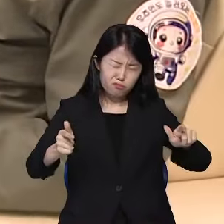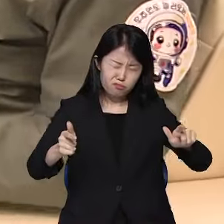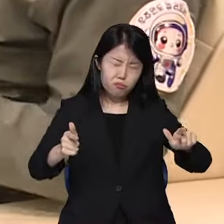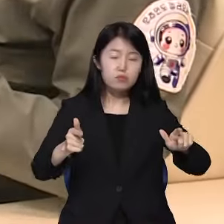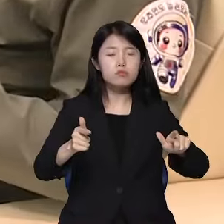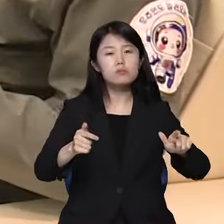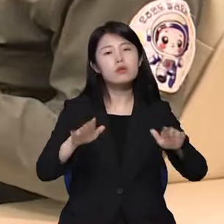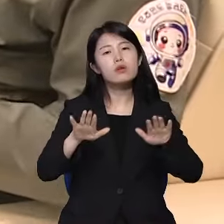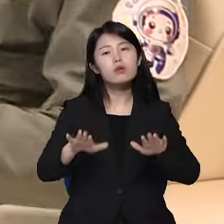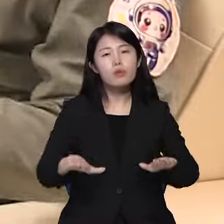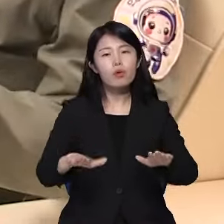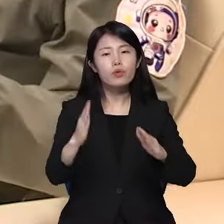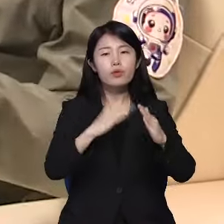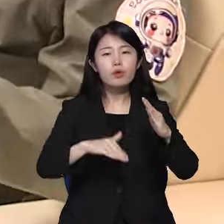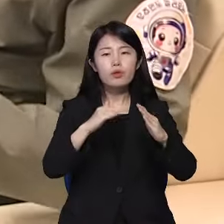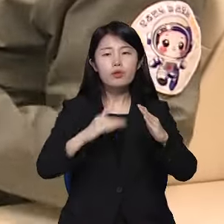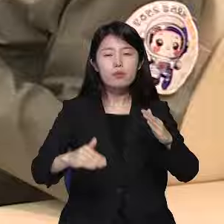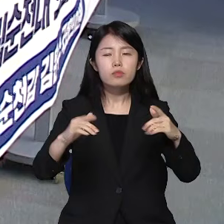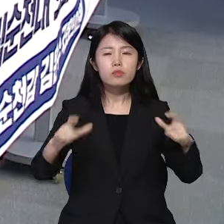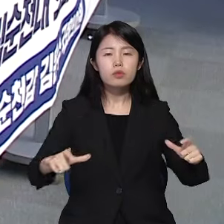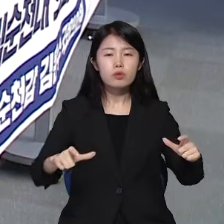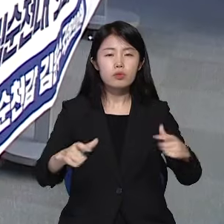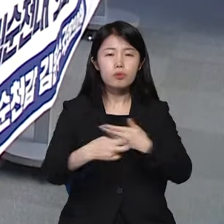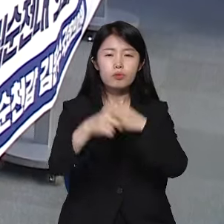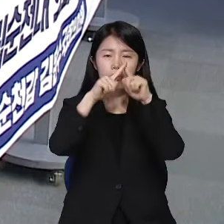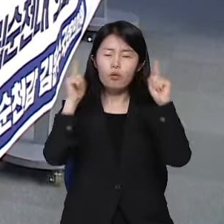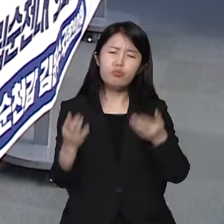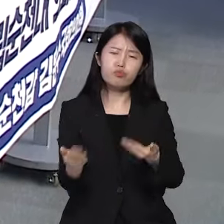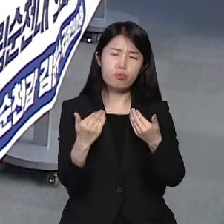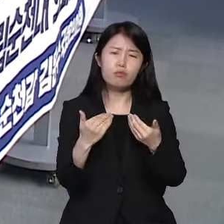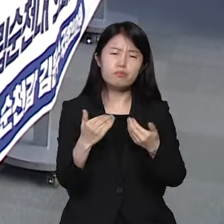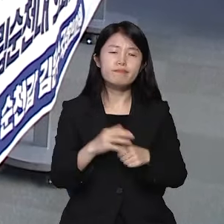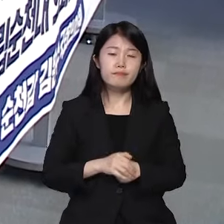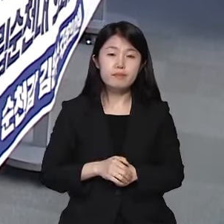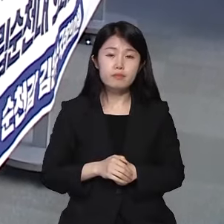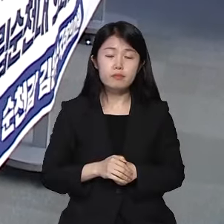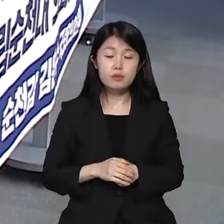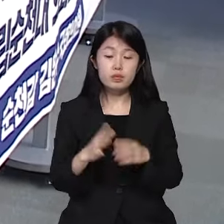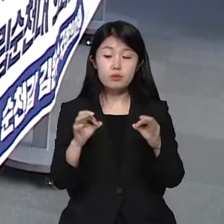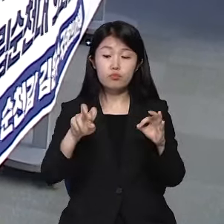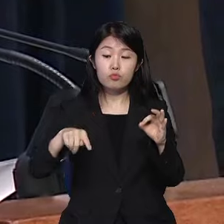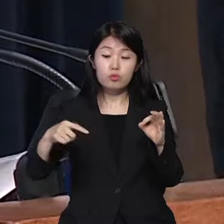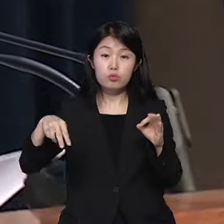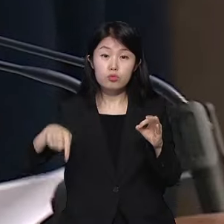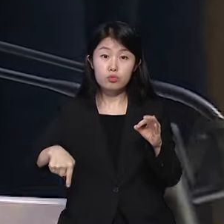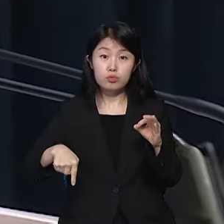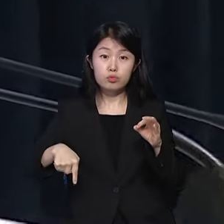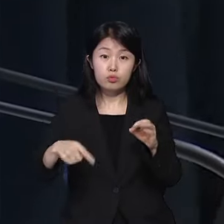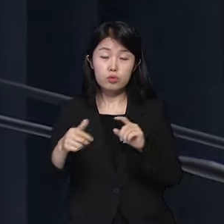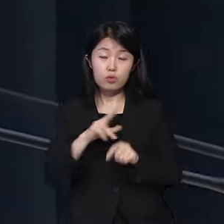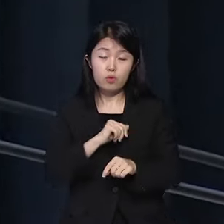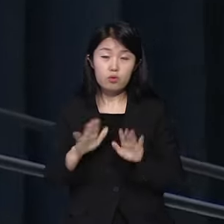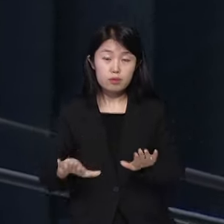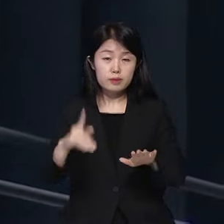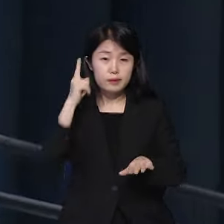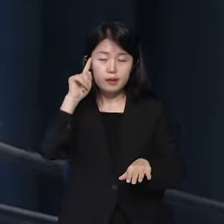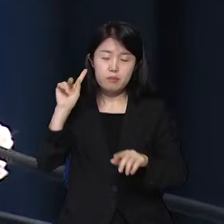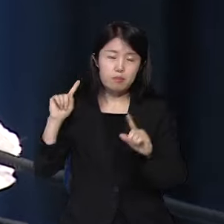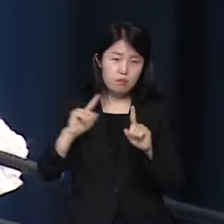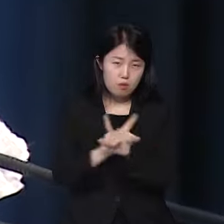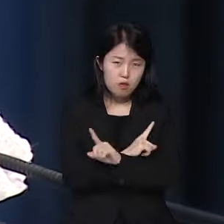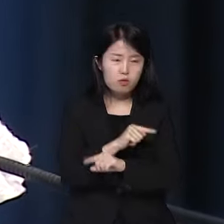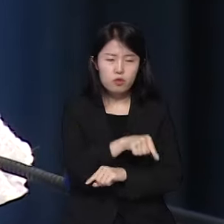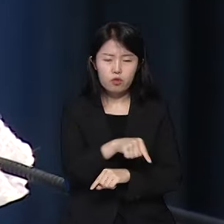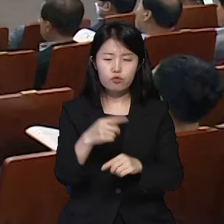교착 상태에 빠져 있는 전남권 의대 유치 김문수 의원이 기존 입장을 번복하고 순천대 의대 공모 참여를